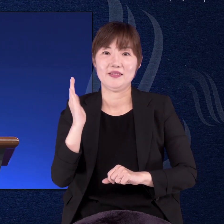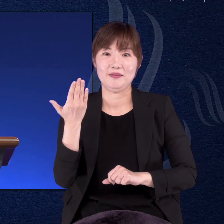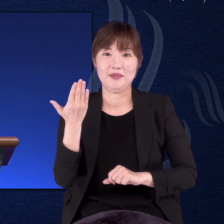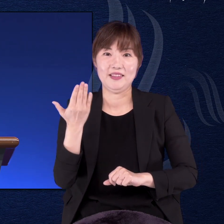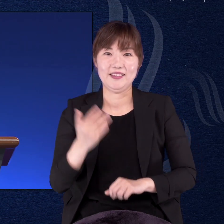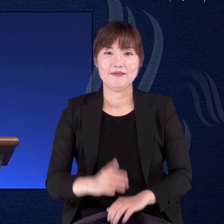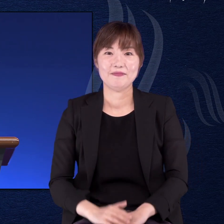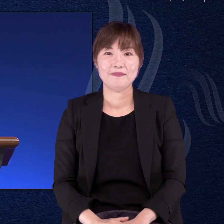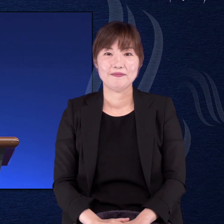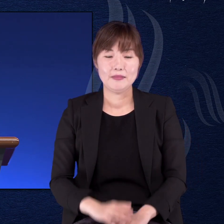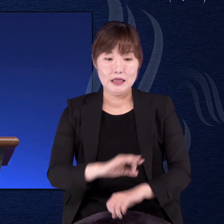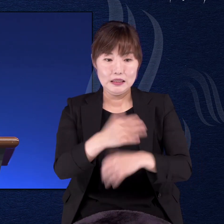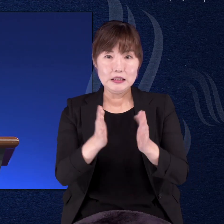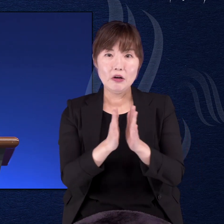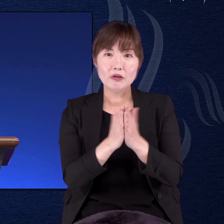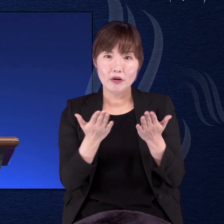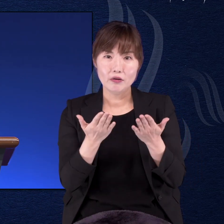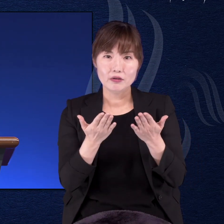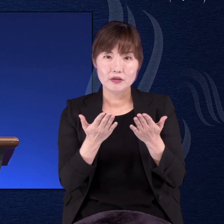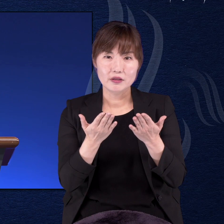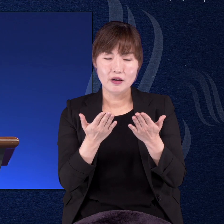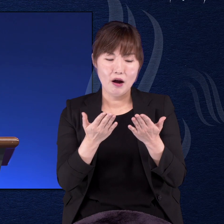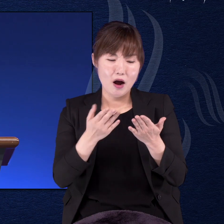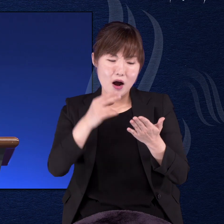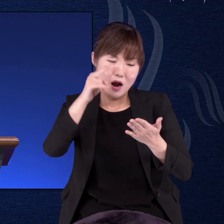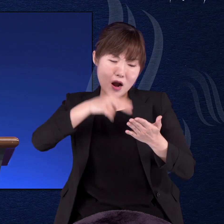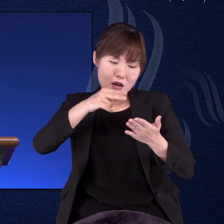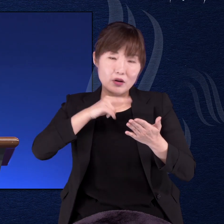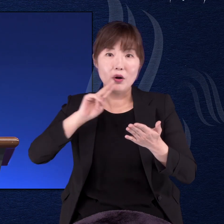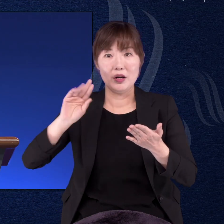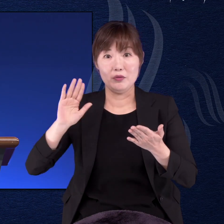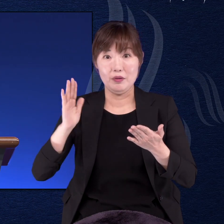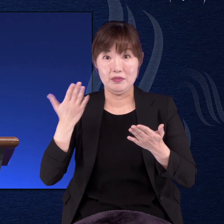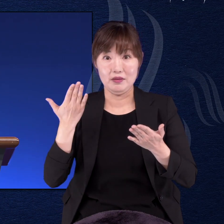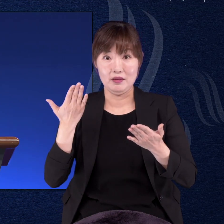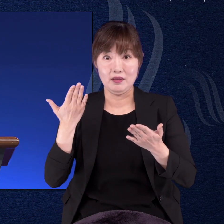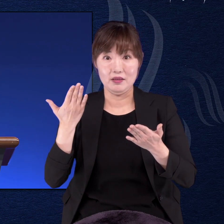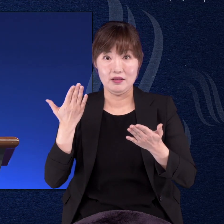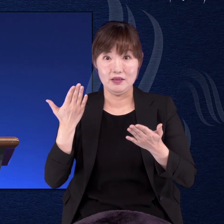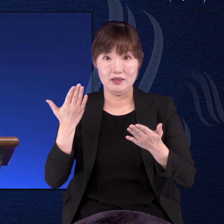우리 성경을 읽어야 돼요. 이거밖에 없습니다.